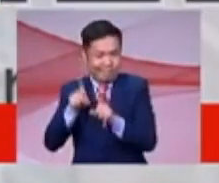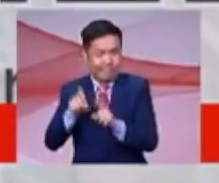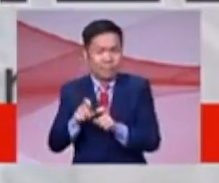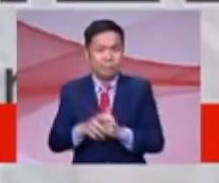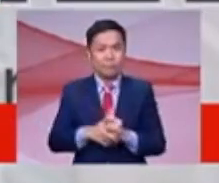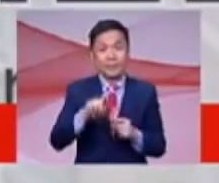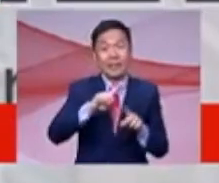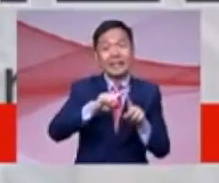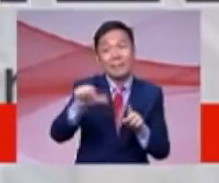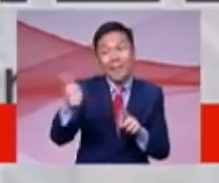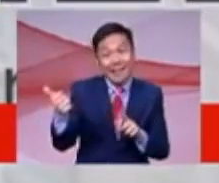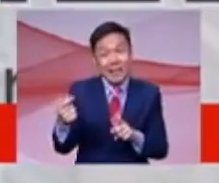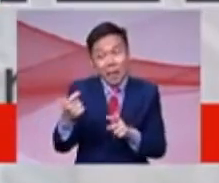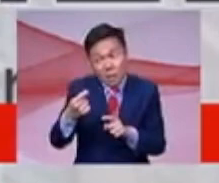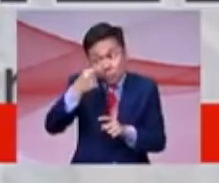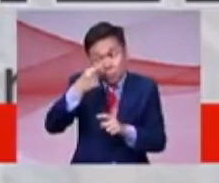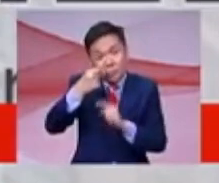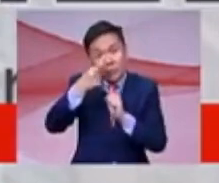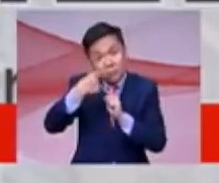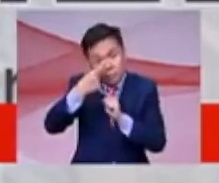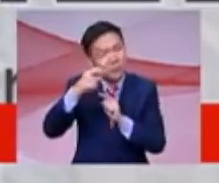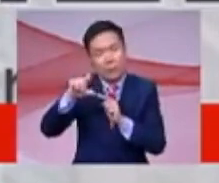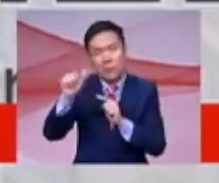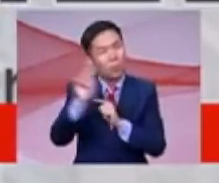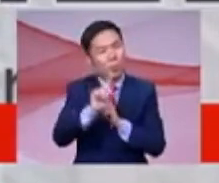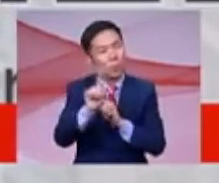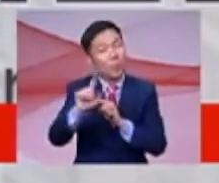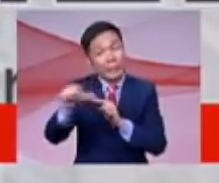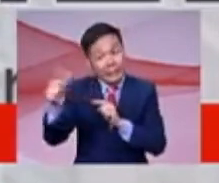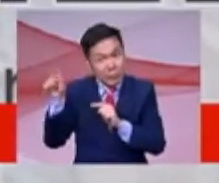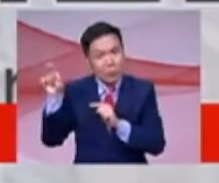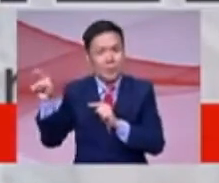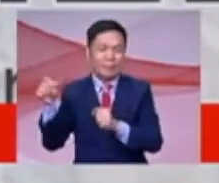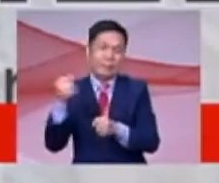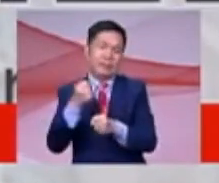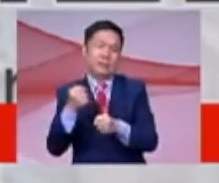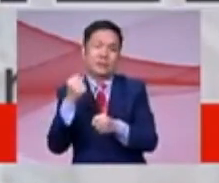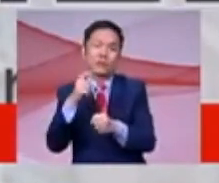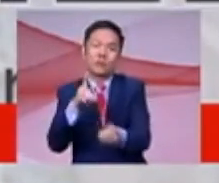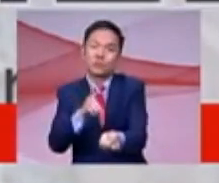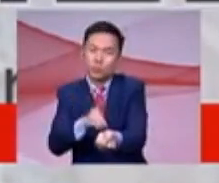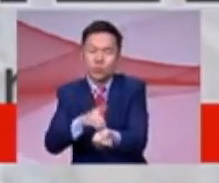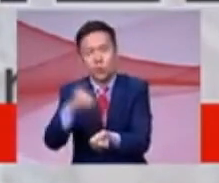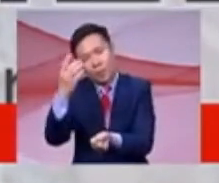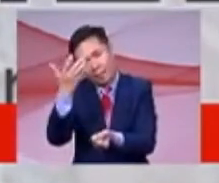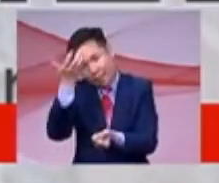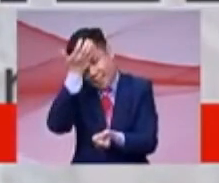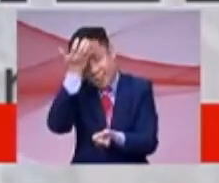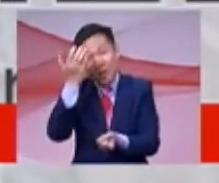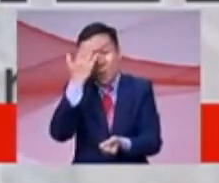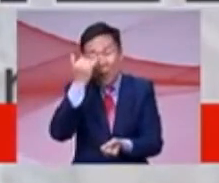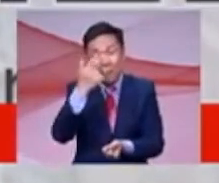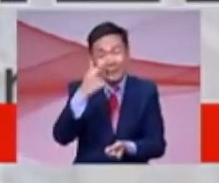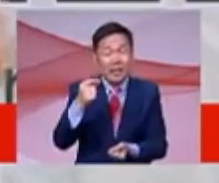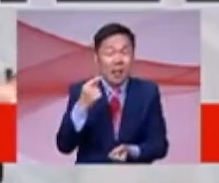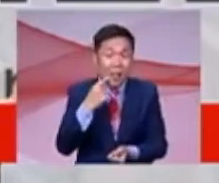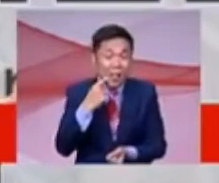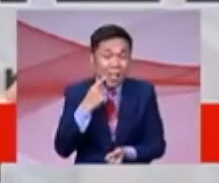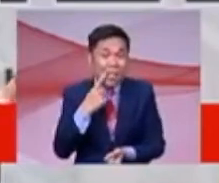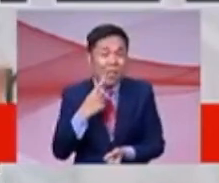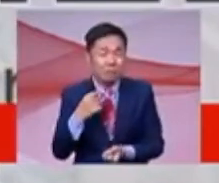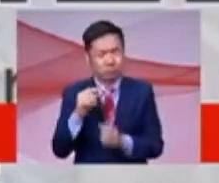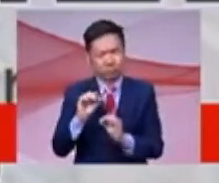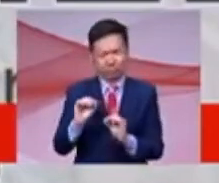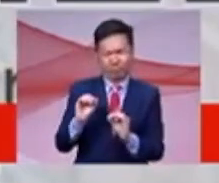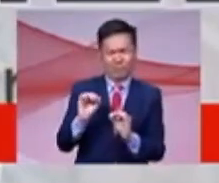lain kena dijalankan oleh petugas kesihatan, kerana sampling ILEO tu penting. Kalau tak tepat, jadi mungkin